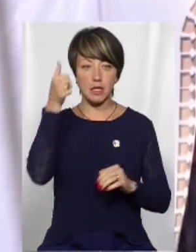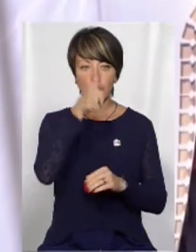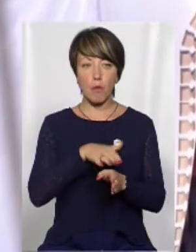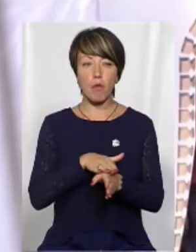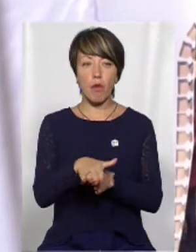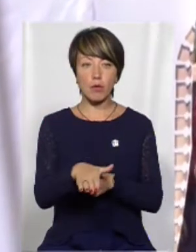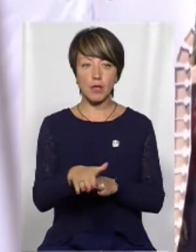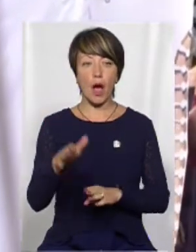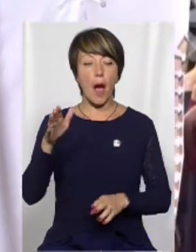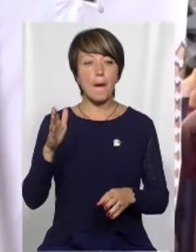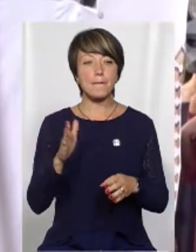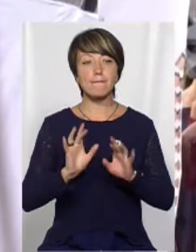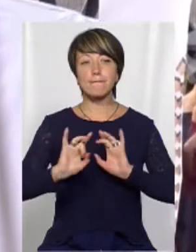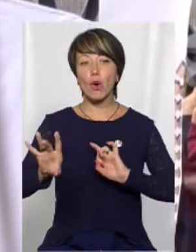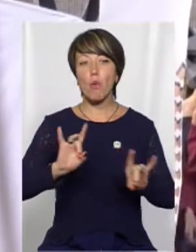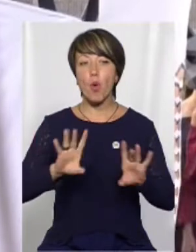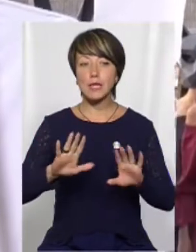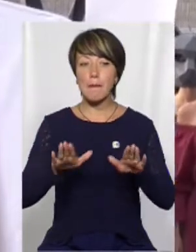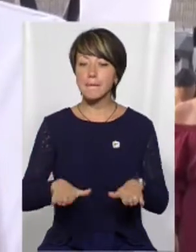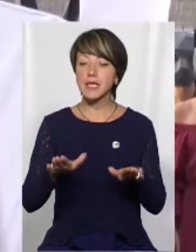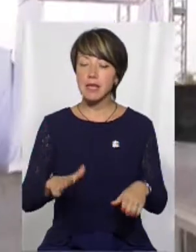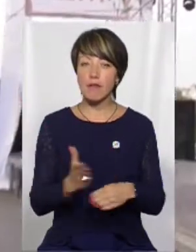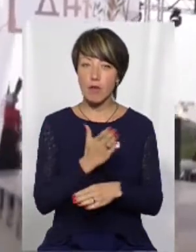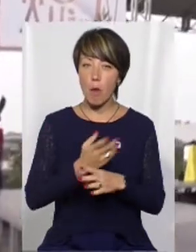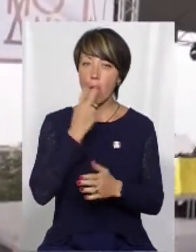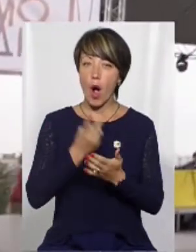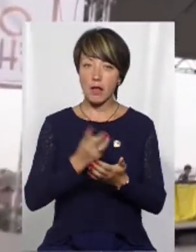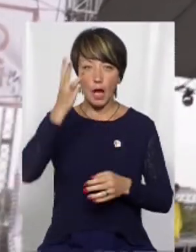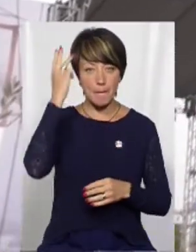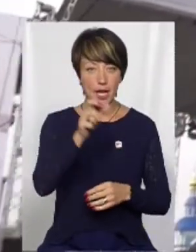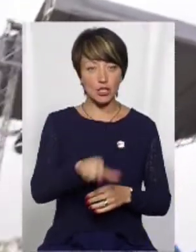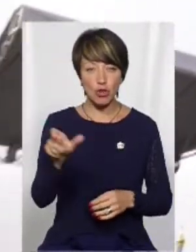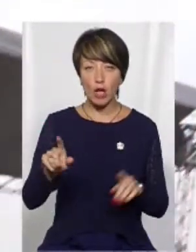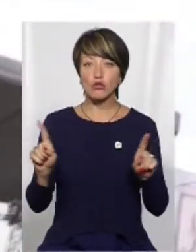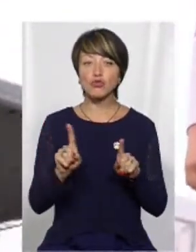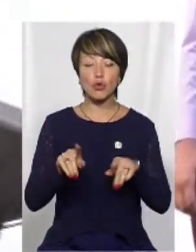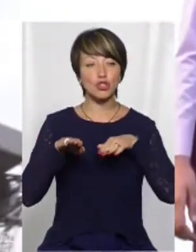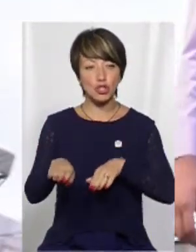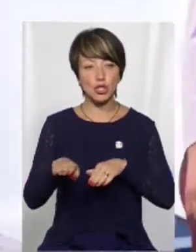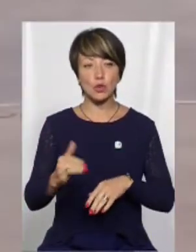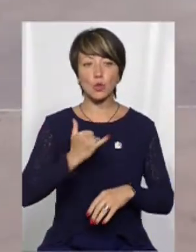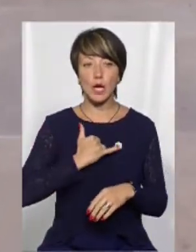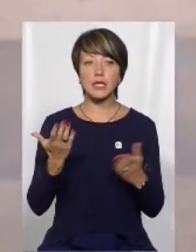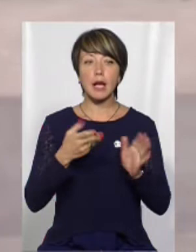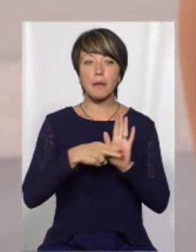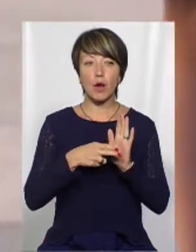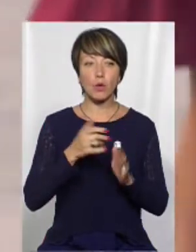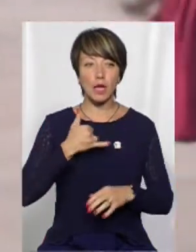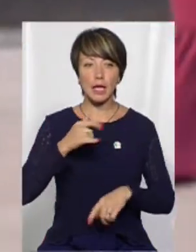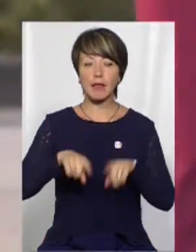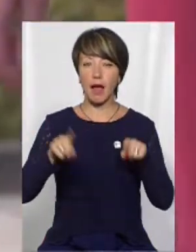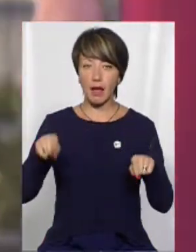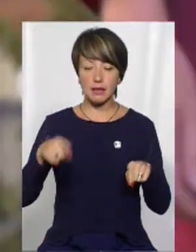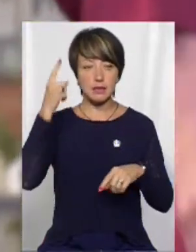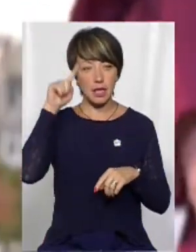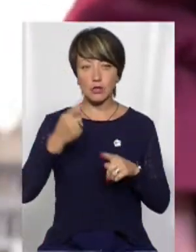повністю промоція місцевого виробництва. Тобто ми показували хмельничанам, що відшивається в нас, які є бренди в нас. Деякі навіть не знали,